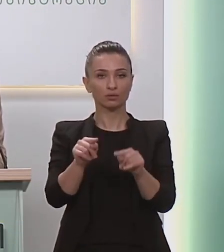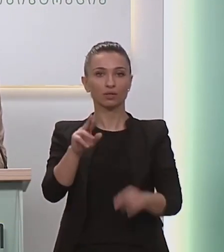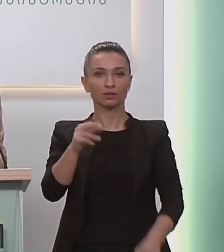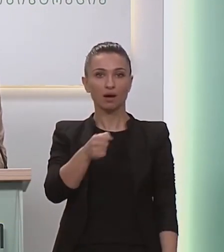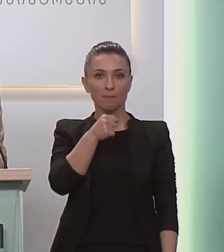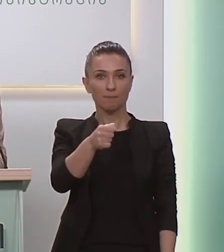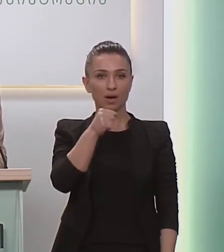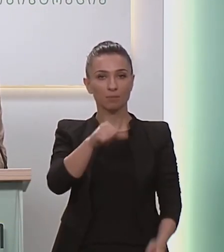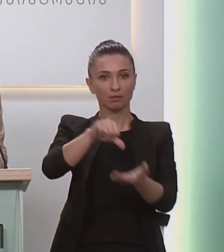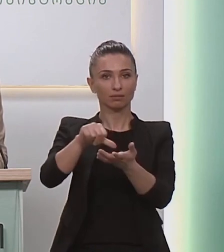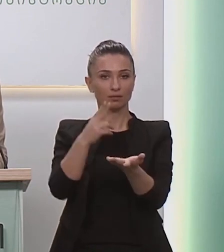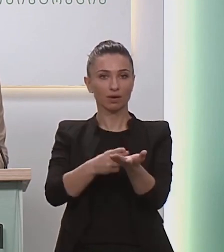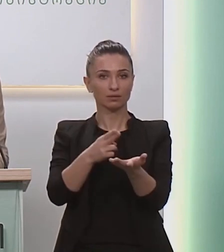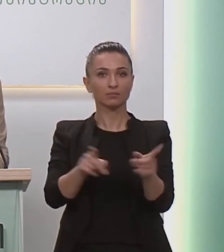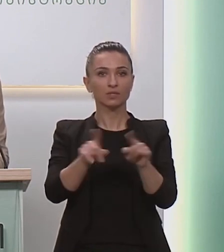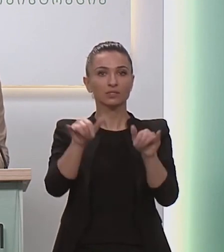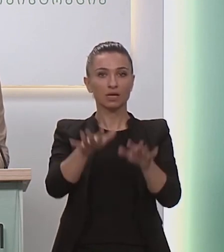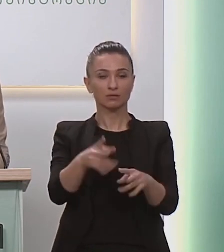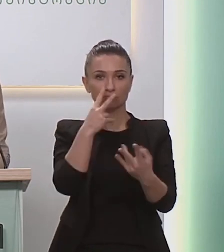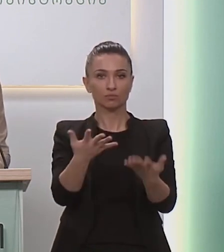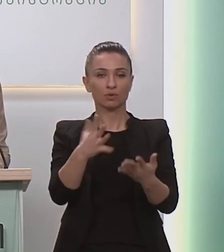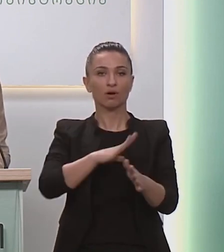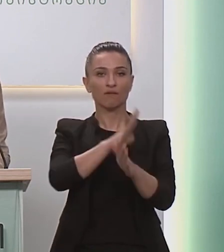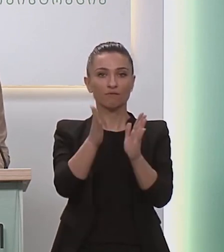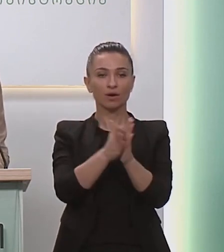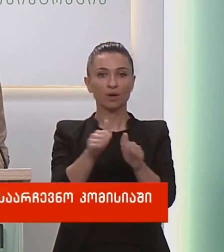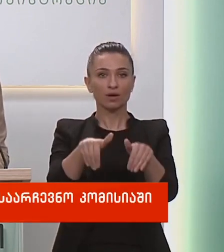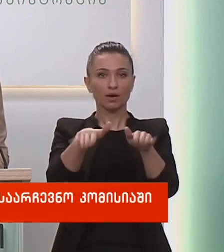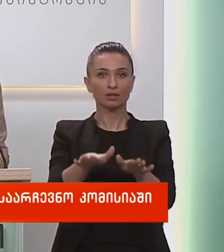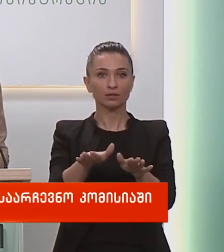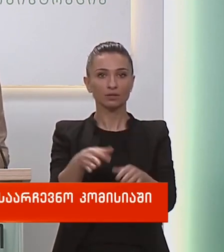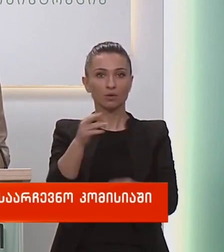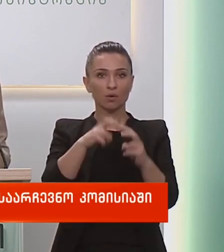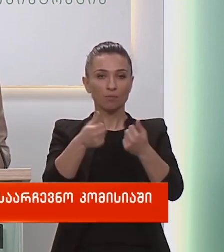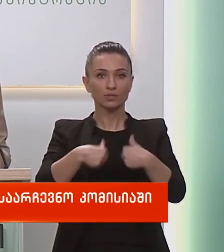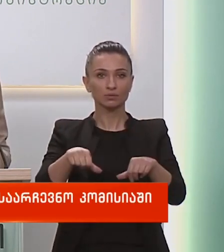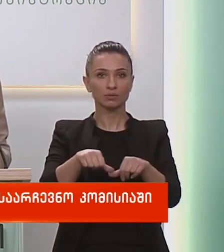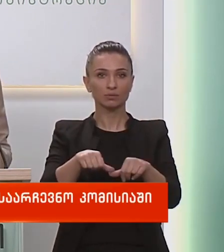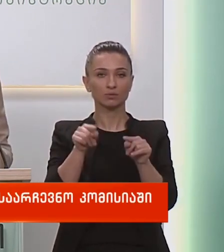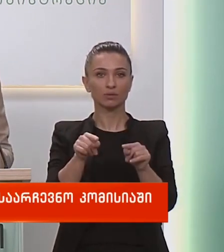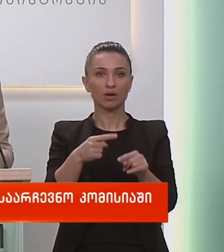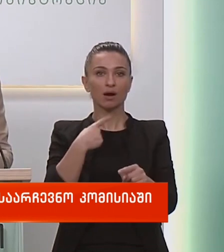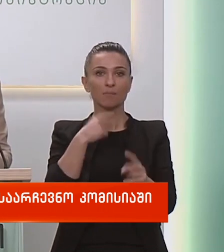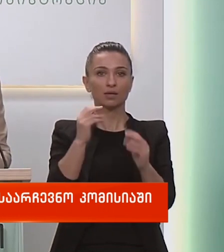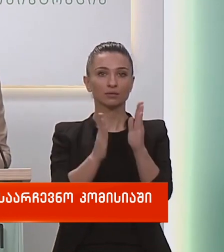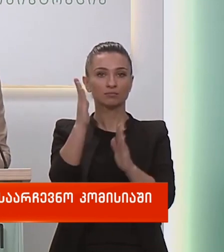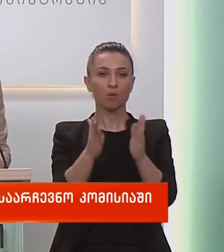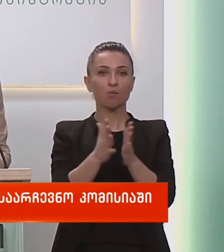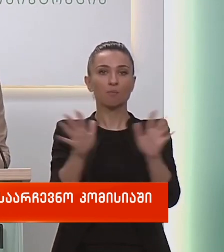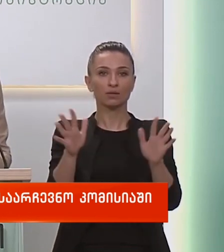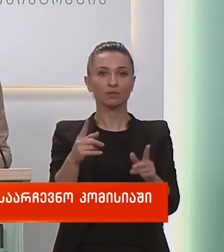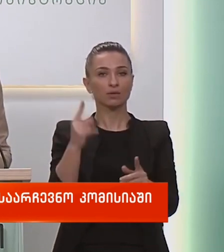ორგანიზაციებისა და მედიის თანდასწრებით. Სადაც ნათლად ჩანდა ყველაფერი და გადაწყვეტილებები საოლქო საარჩევნო კომისიამ ხმათა